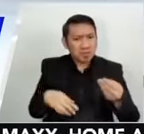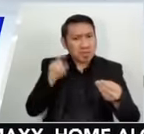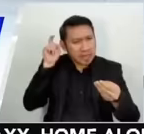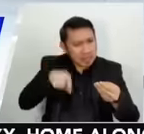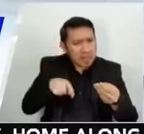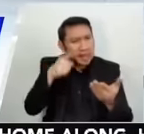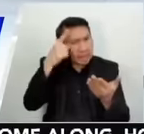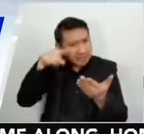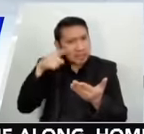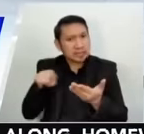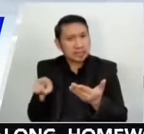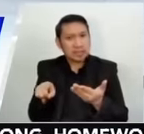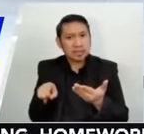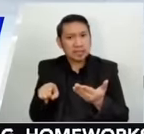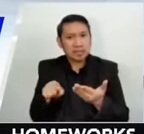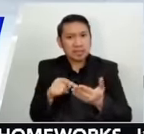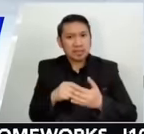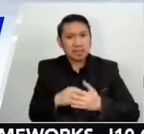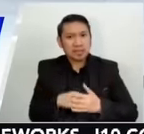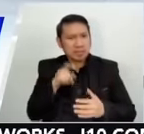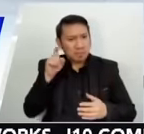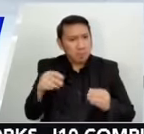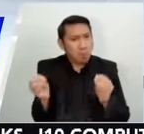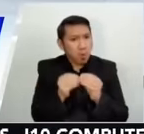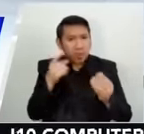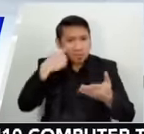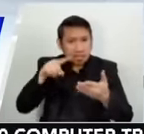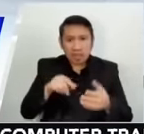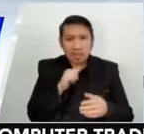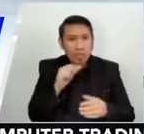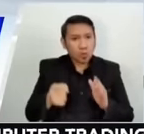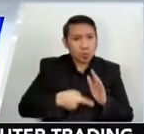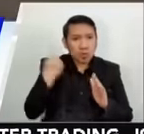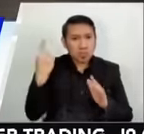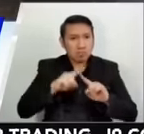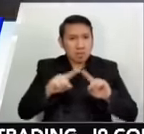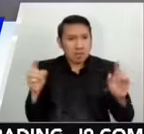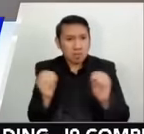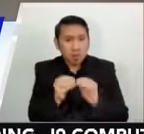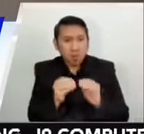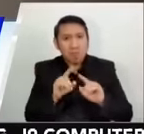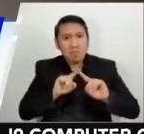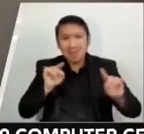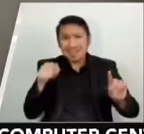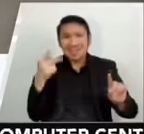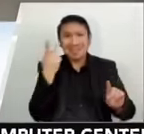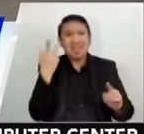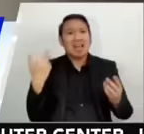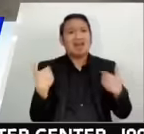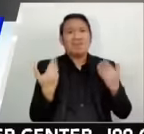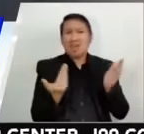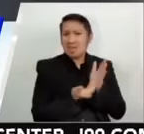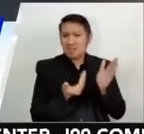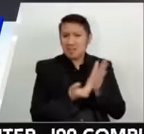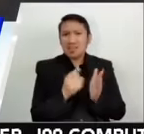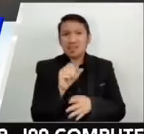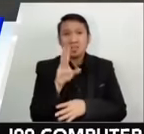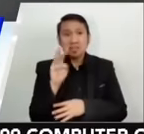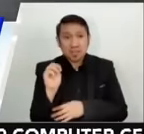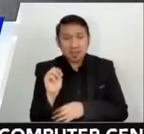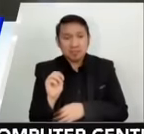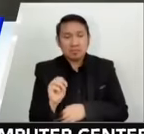quadruple check Kasi ngayon nga nakita natin yung mga ebidensya ng scamming dito sa loob hindi ito Unang beses na na-raid ang